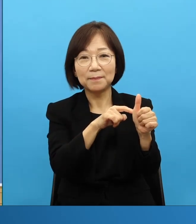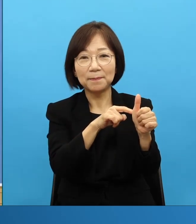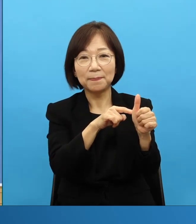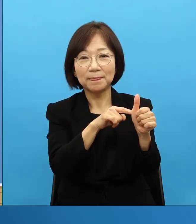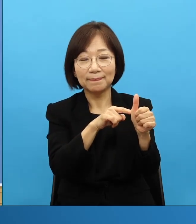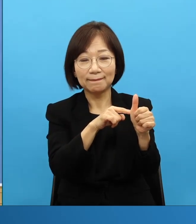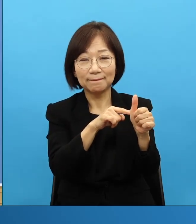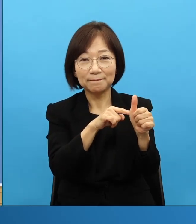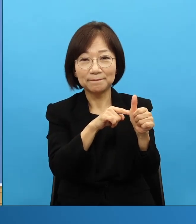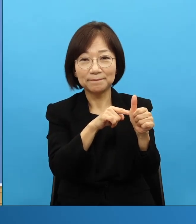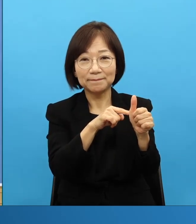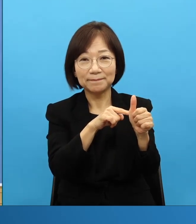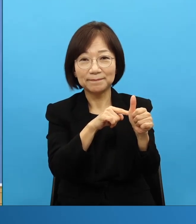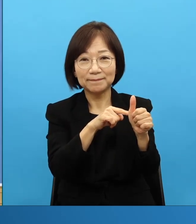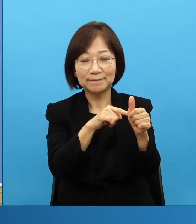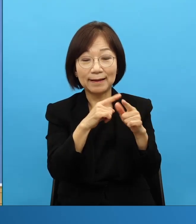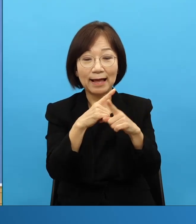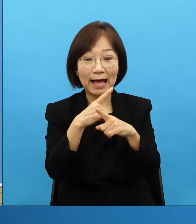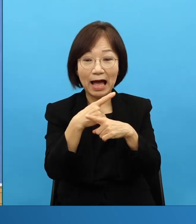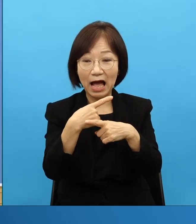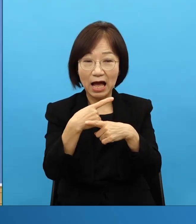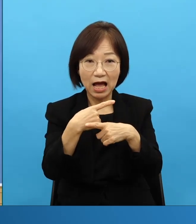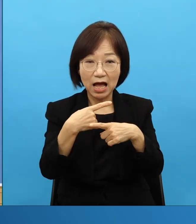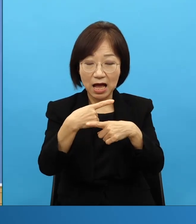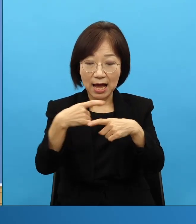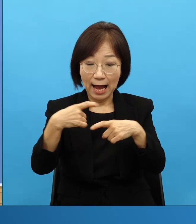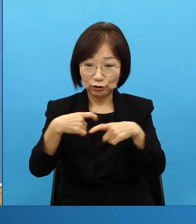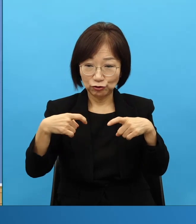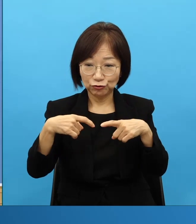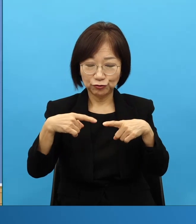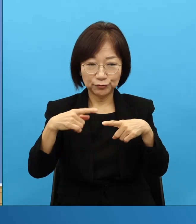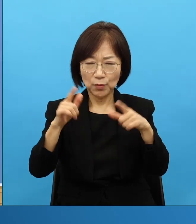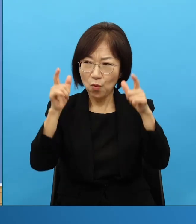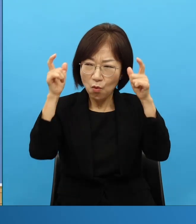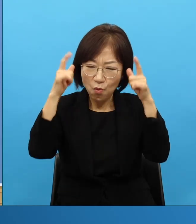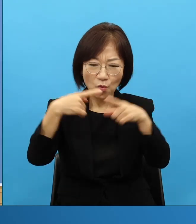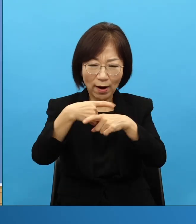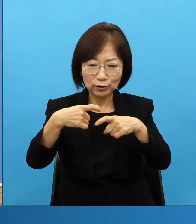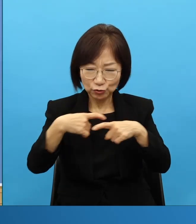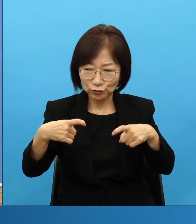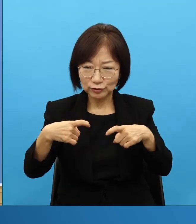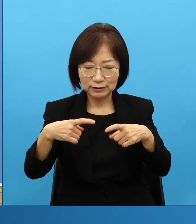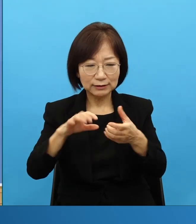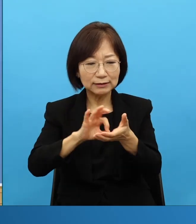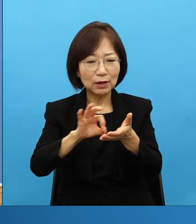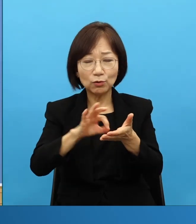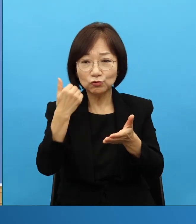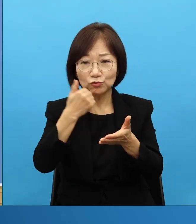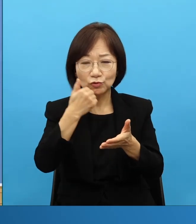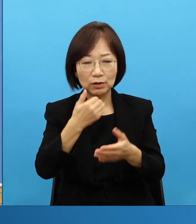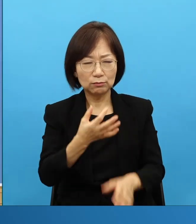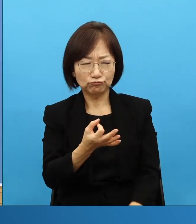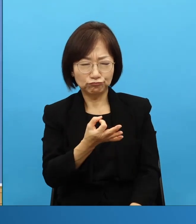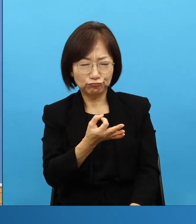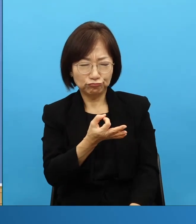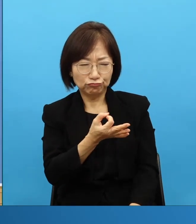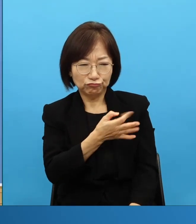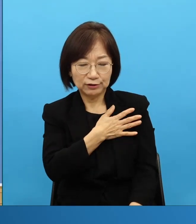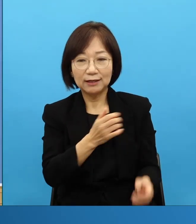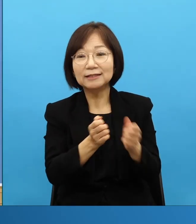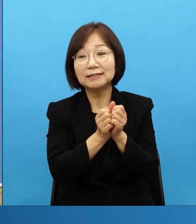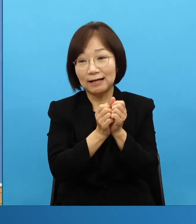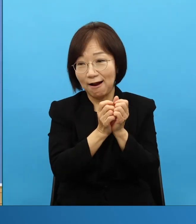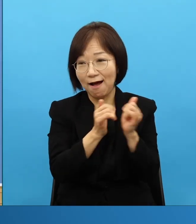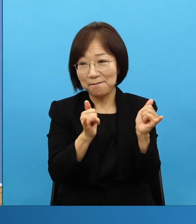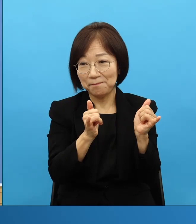말은 가죽이거나 아무나 쓰는 게 아닙니다. 굉장히 장군들이나 부자들이 쓰는 거예요. And so this leather that we see that he was selling is